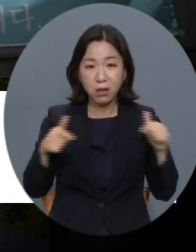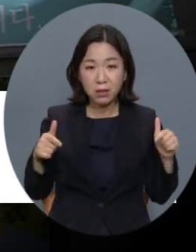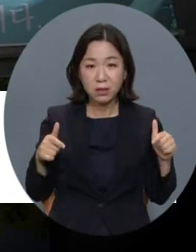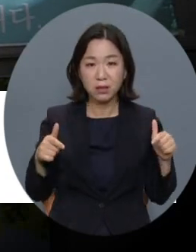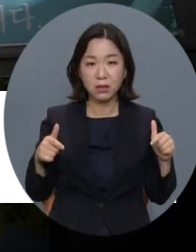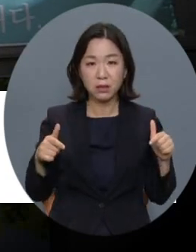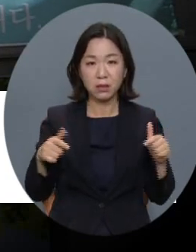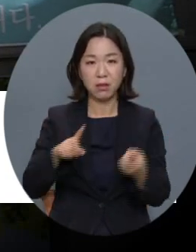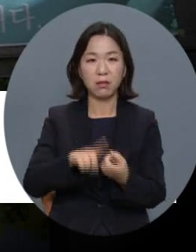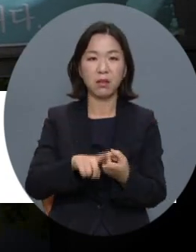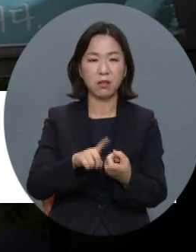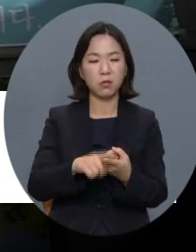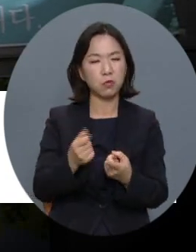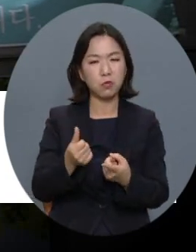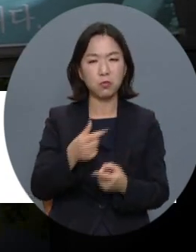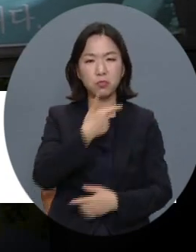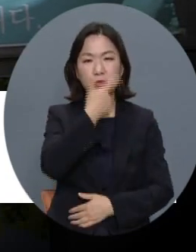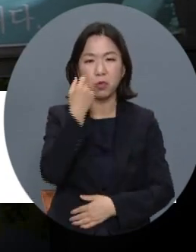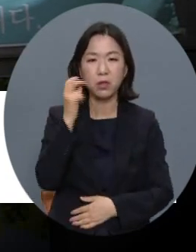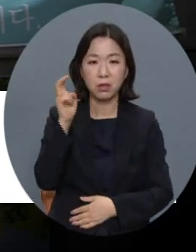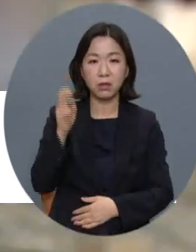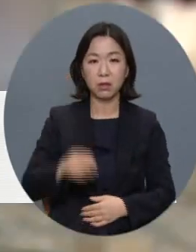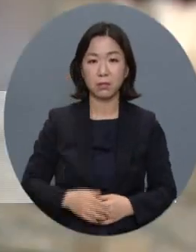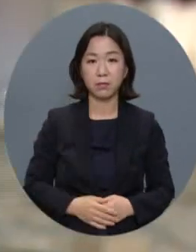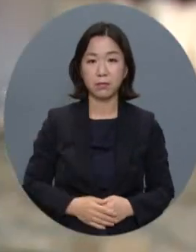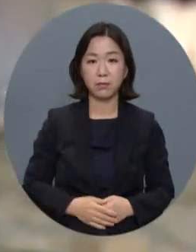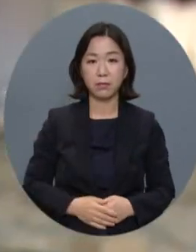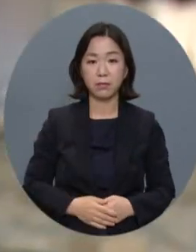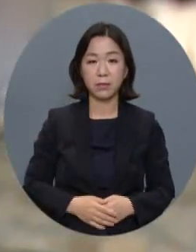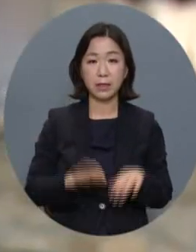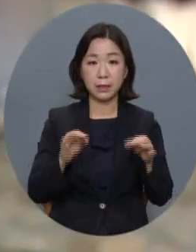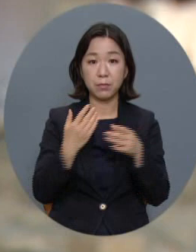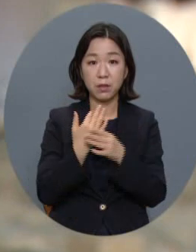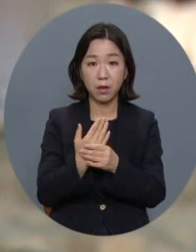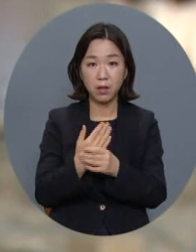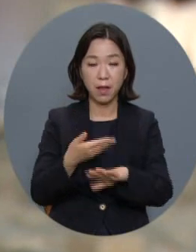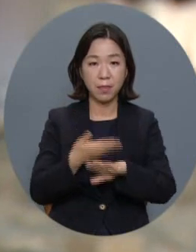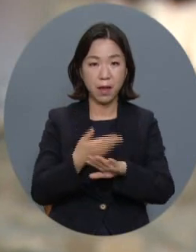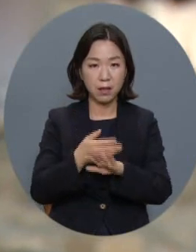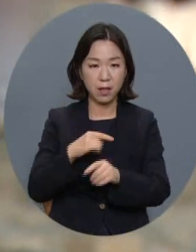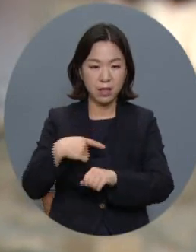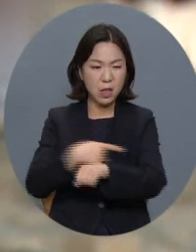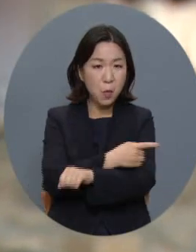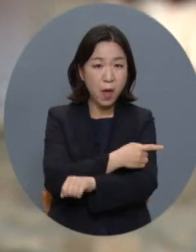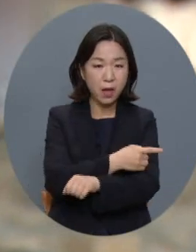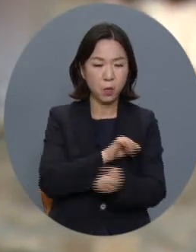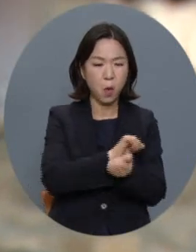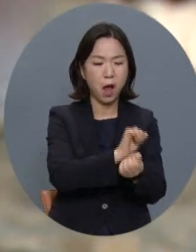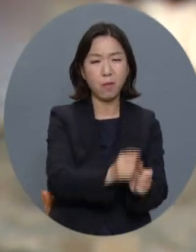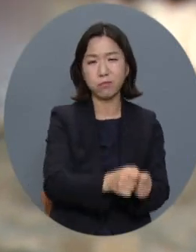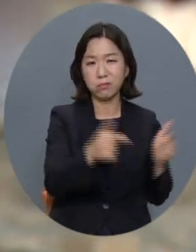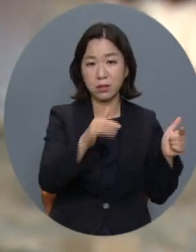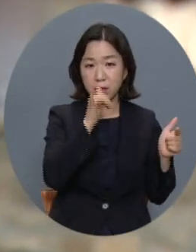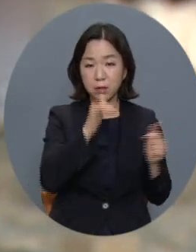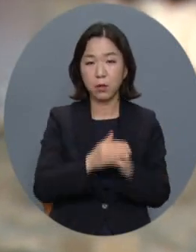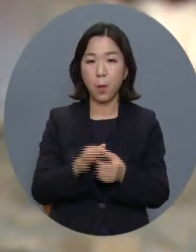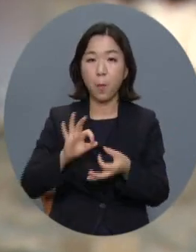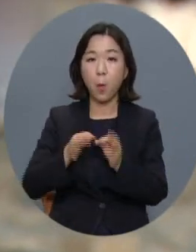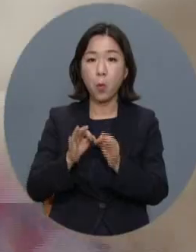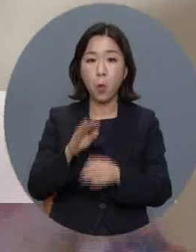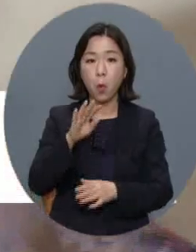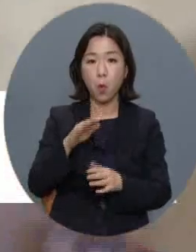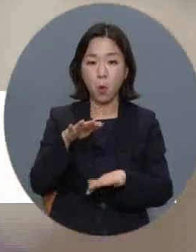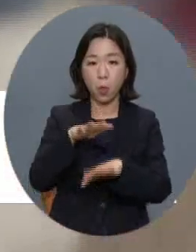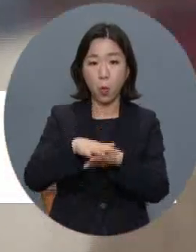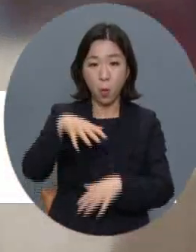부분이라든지 이런 부분이 상당히 좀 미비한 부분이었습니다. 김천에서는 다른 집단 감염도 줄을 잇고 있습니다. 최근